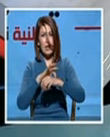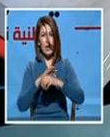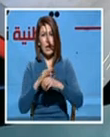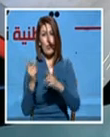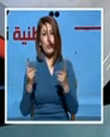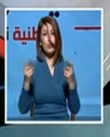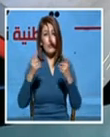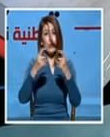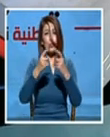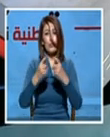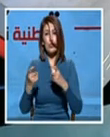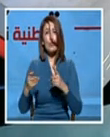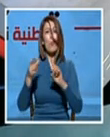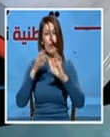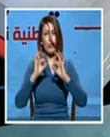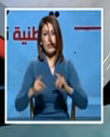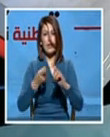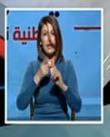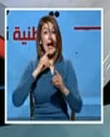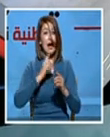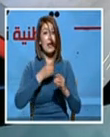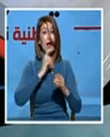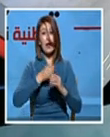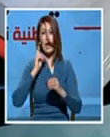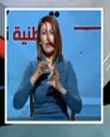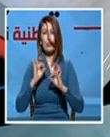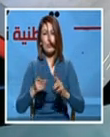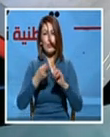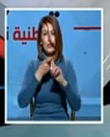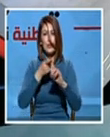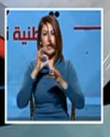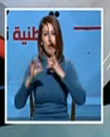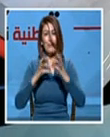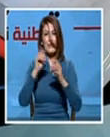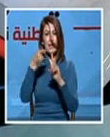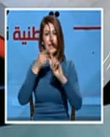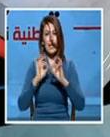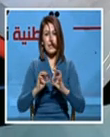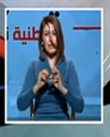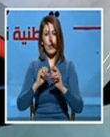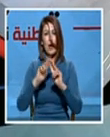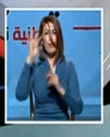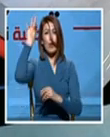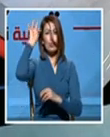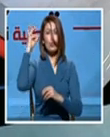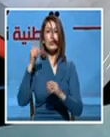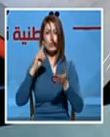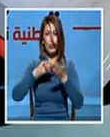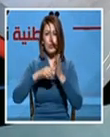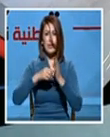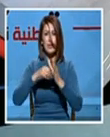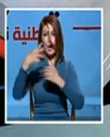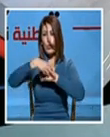هذا يقع تنظيمه ديما كي ناخذوا قرارات راهو تونس كامله القرارات اللي تاخذ فيها انت تاخذ قرار منا الدوله تاخذ قرار منا والناس تخرج للشارع من